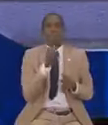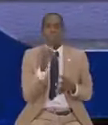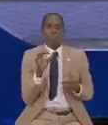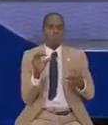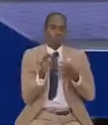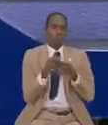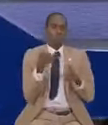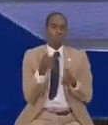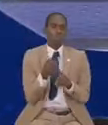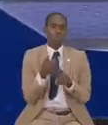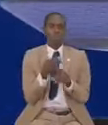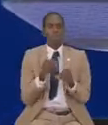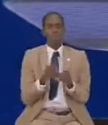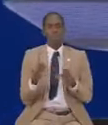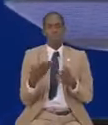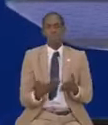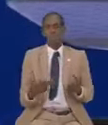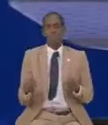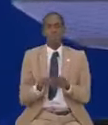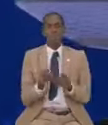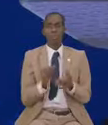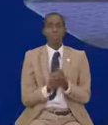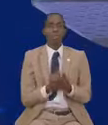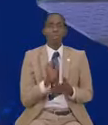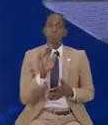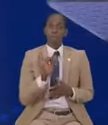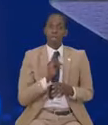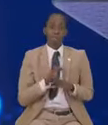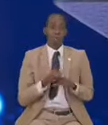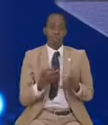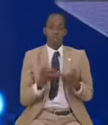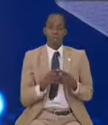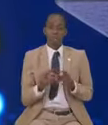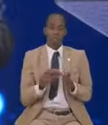qui vont dire que est d'accord je ne veux pas faire cela